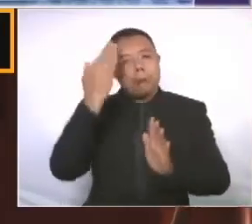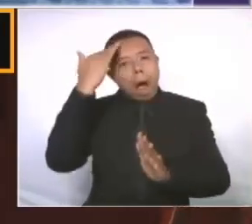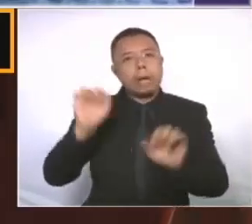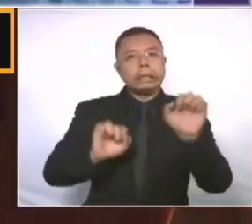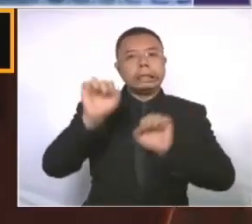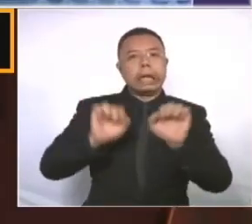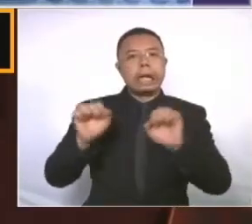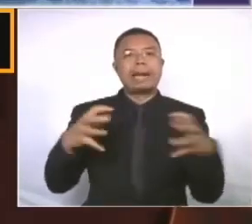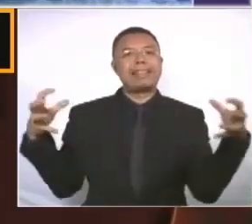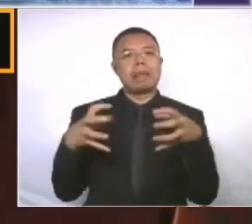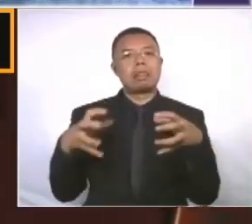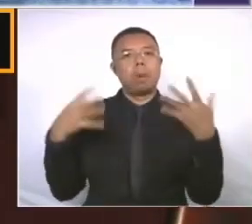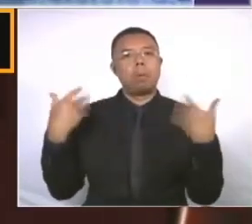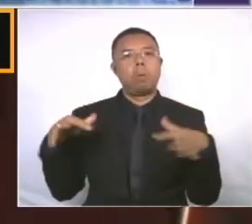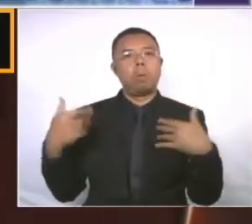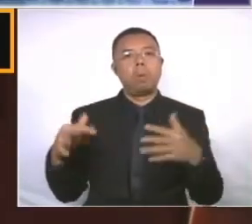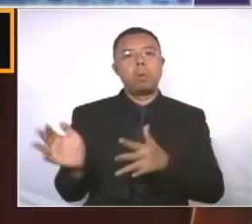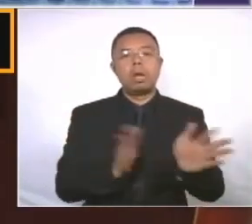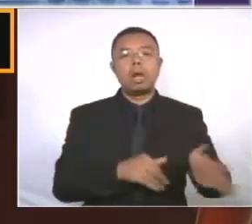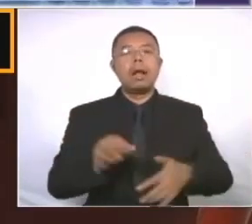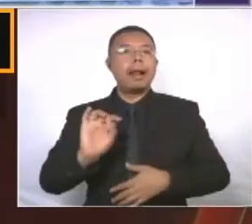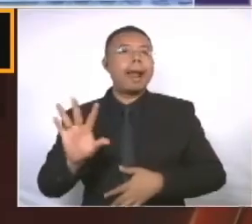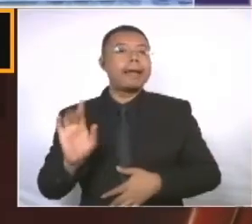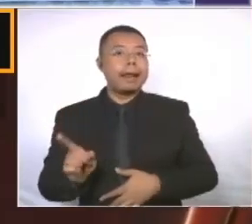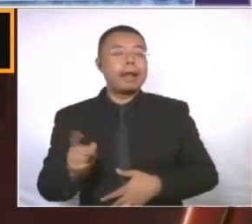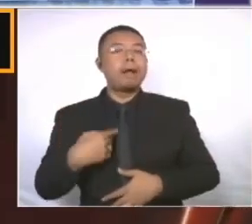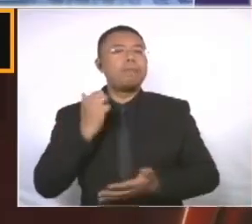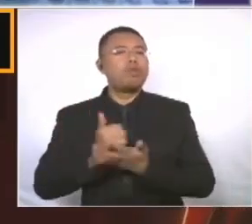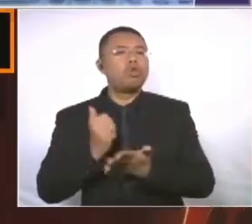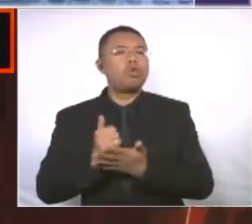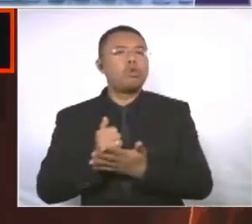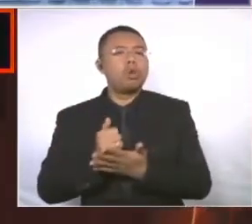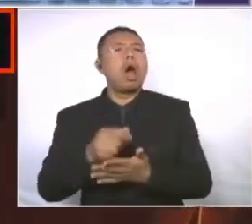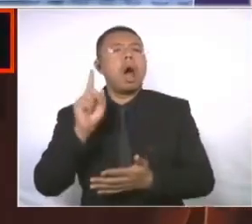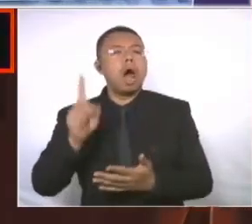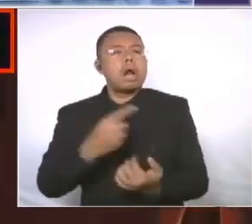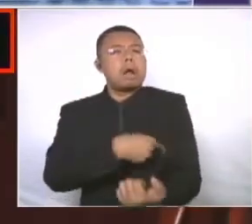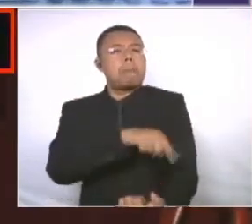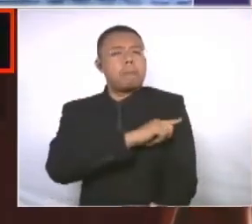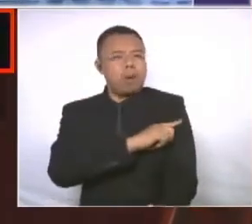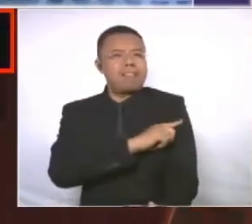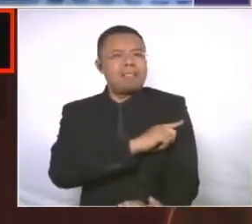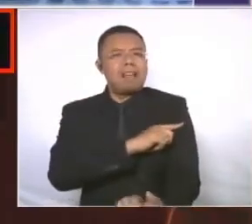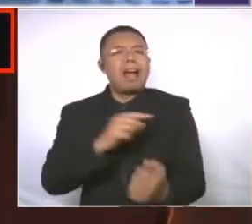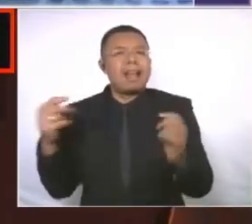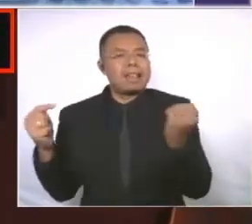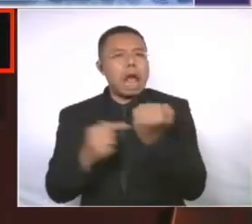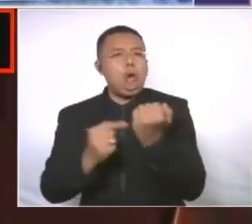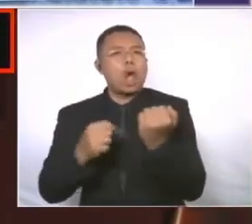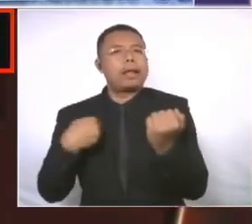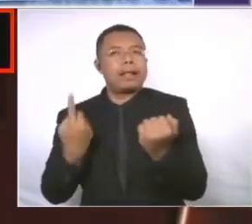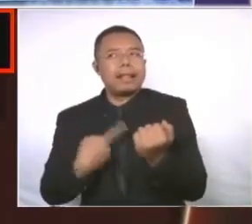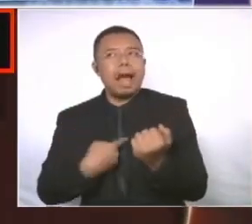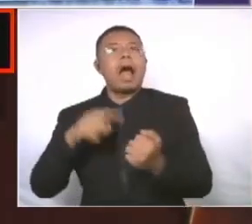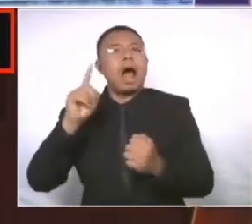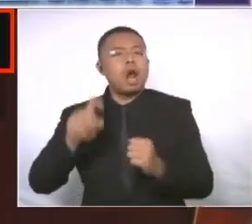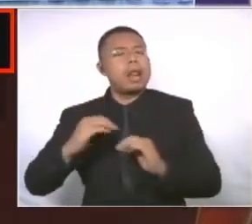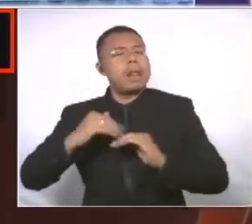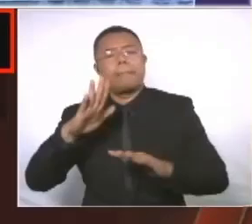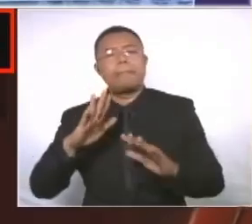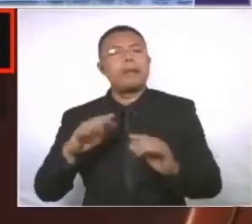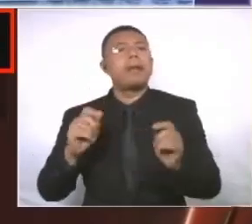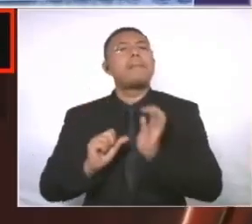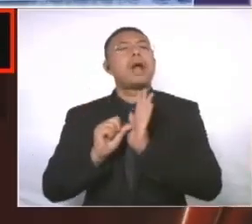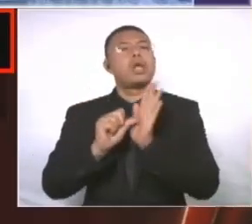yang sangat ketat di sisi yang lain kita juga membutuhkan kapasitas eh teknologi kita supaya lebih bisa